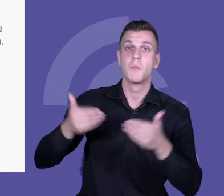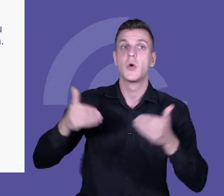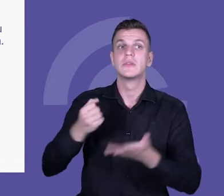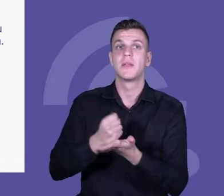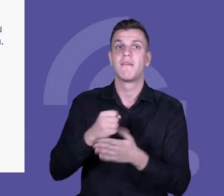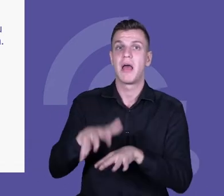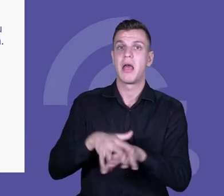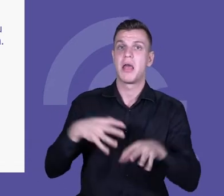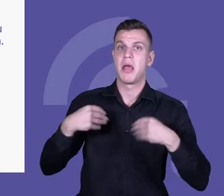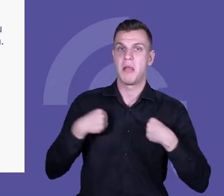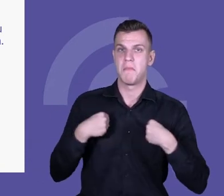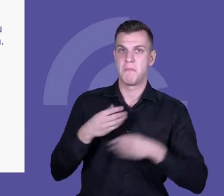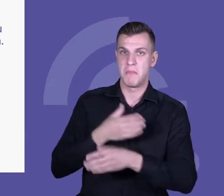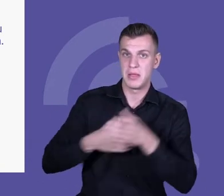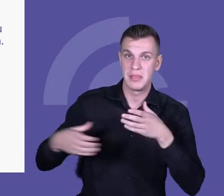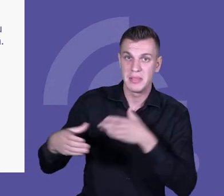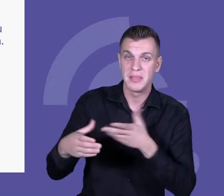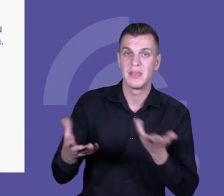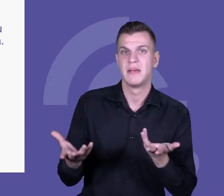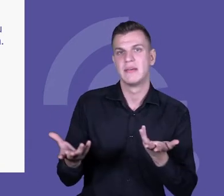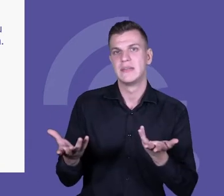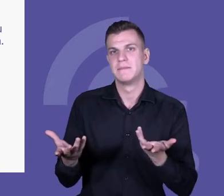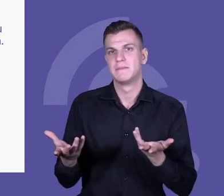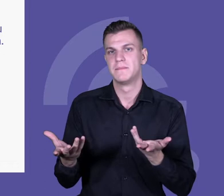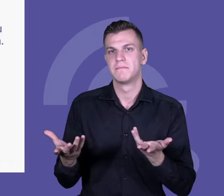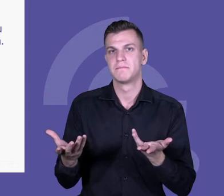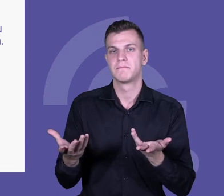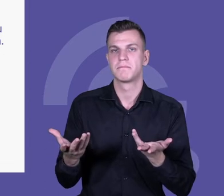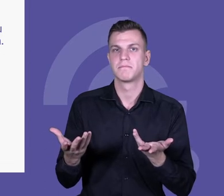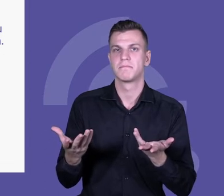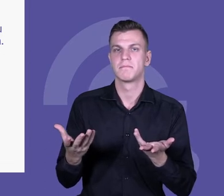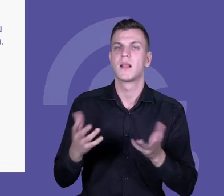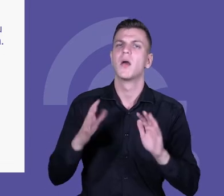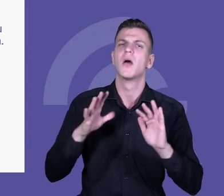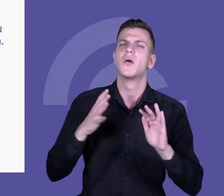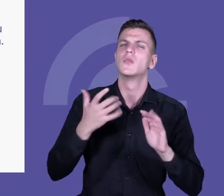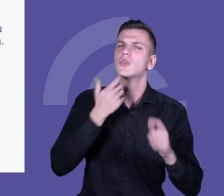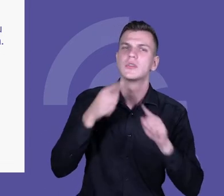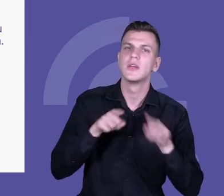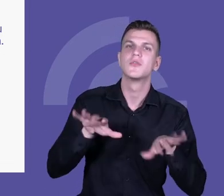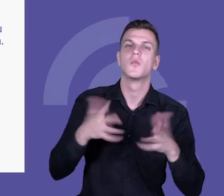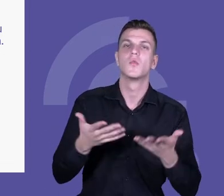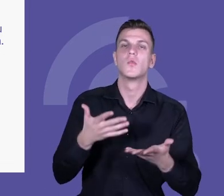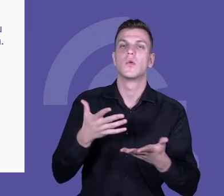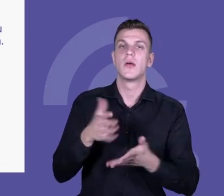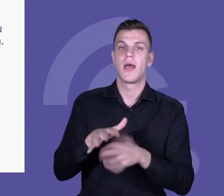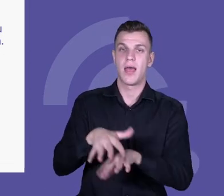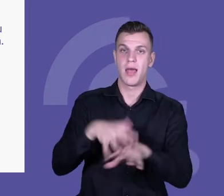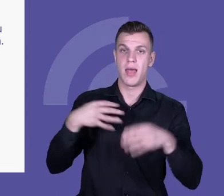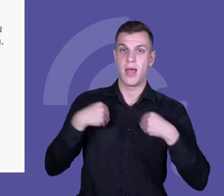jest taki element, który powinien być do tego katalogu włączony. Empatia rozumiana jako taka kompetencja